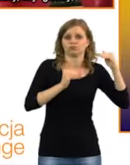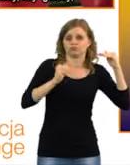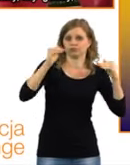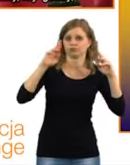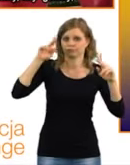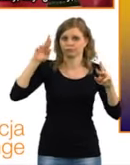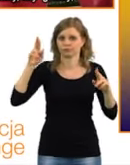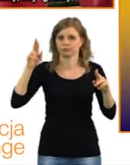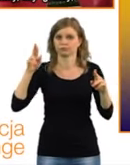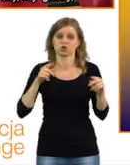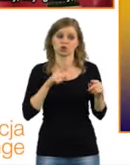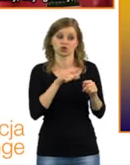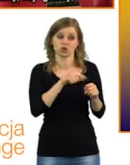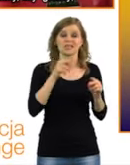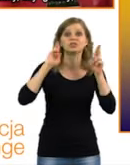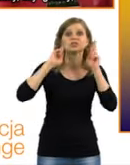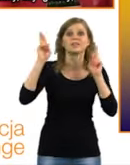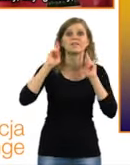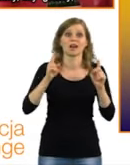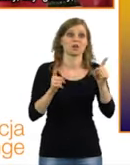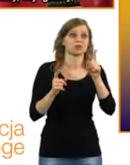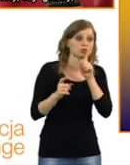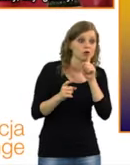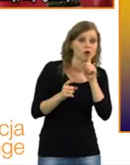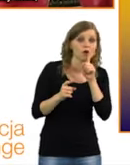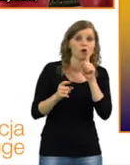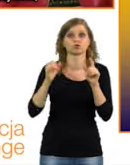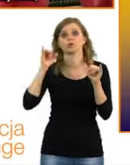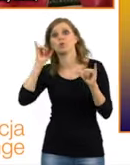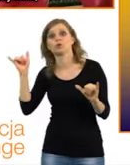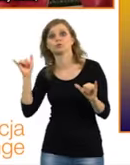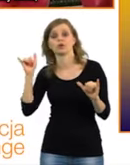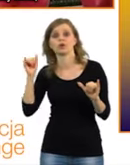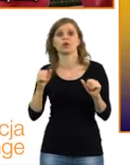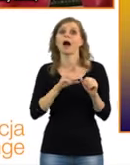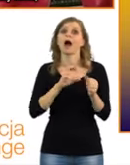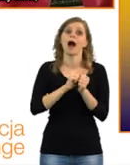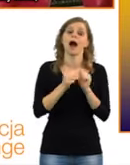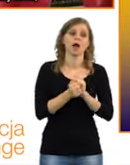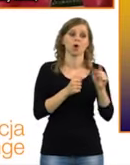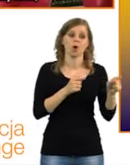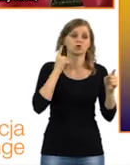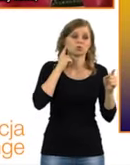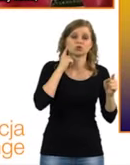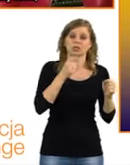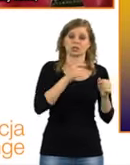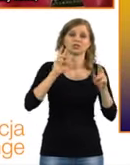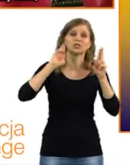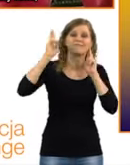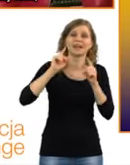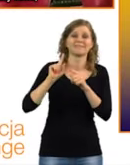jest dźwięk cichy, czy głośny, czy jest dźwięk